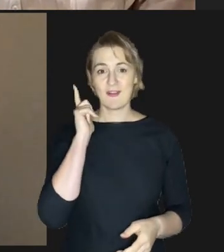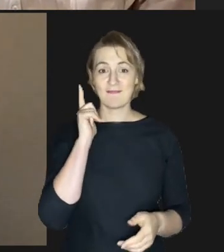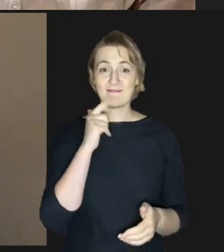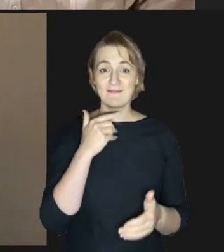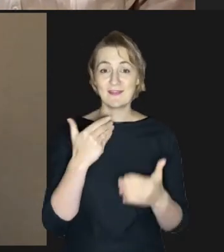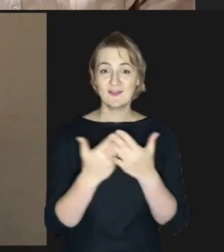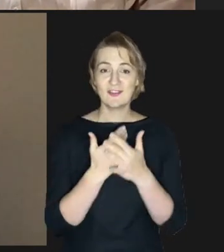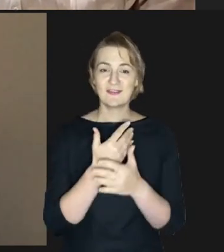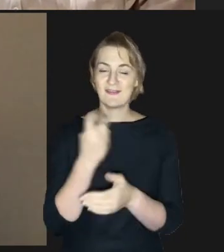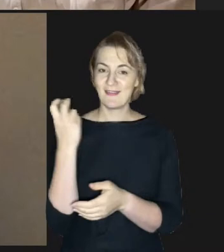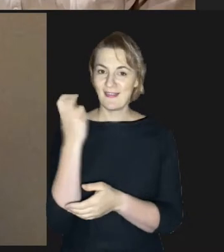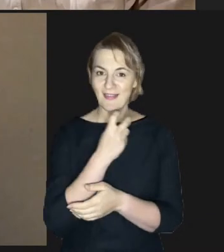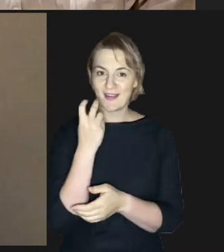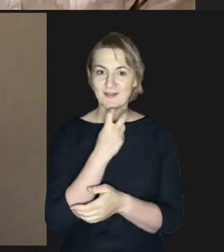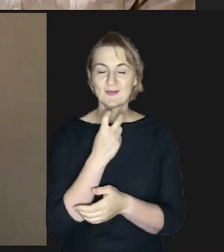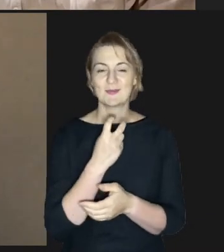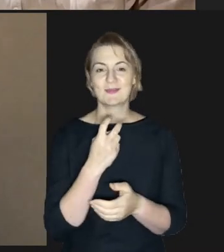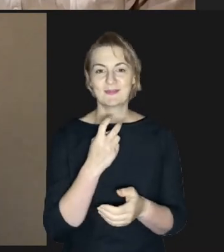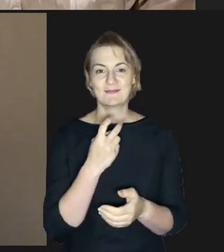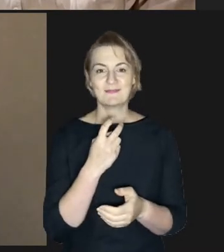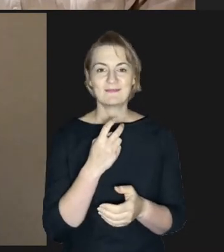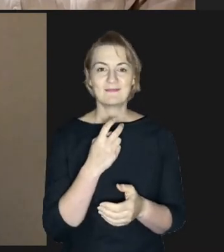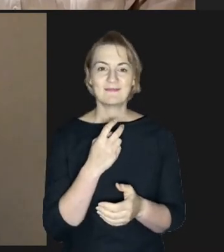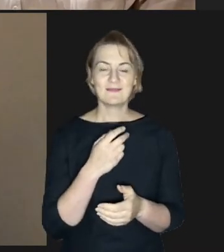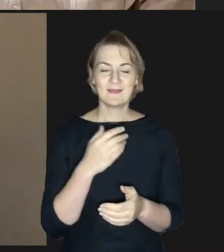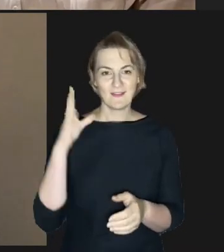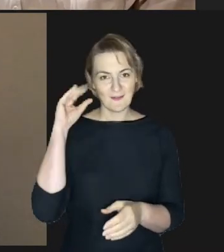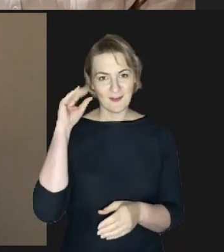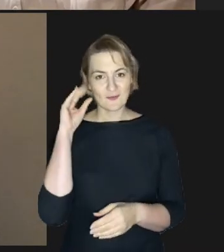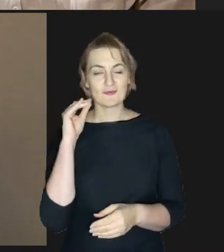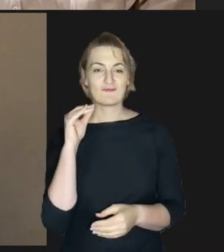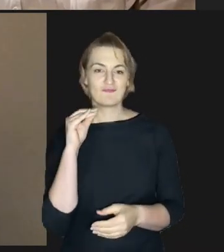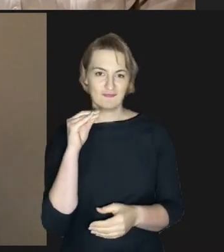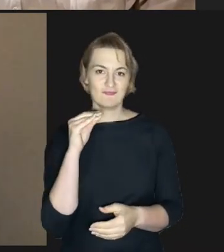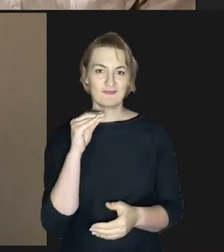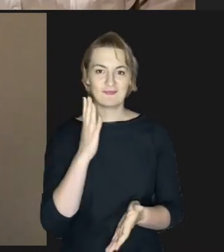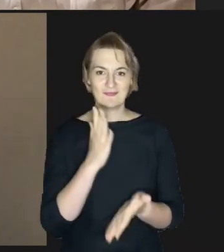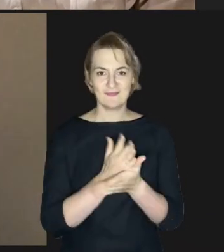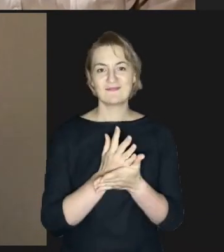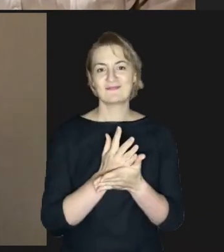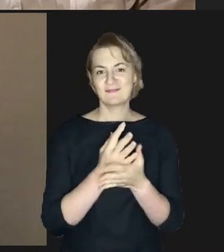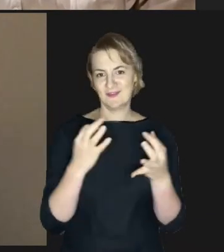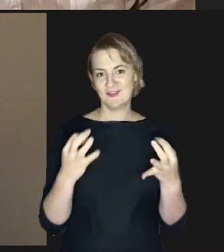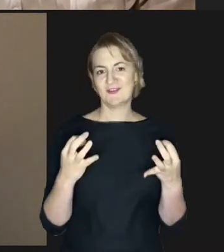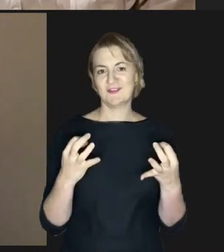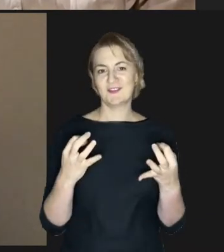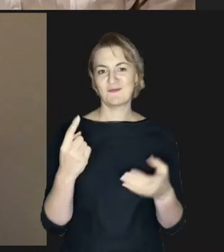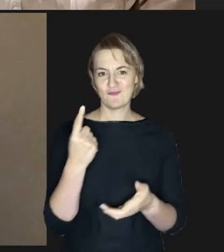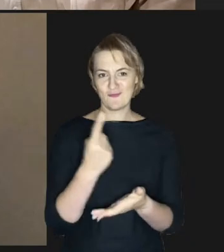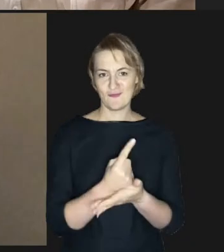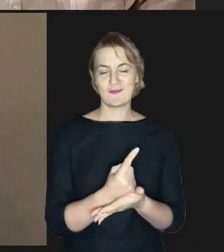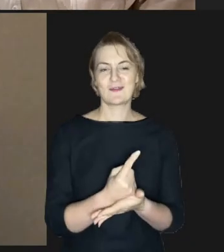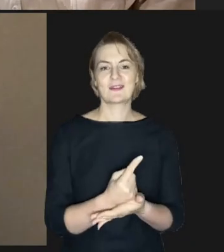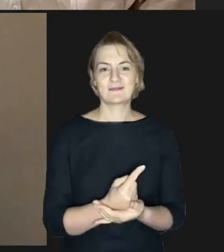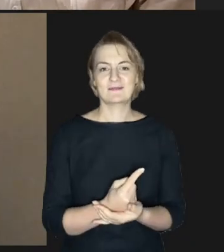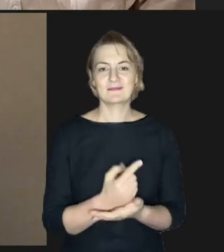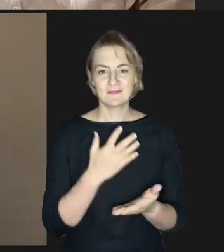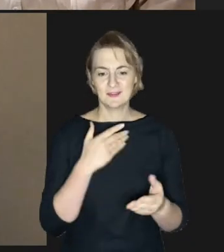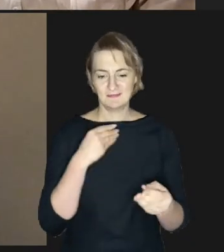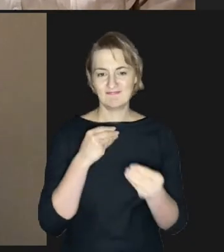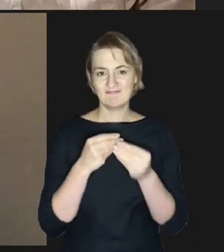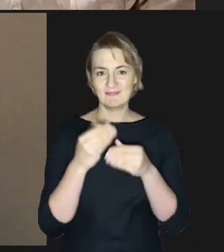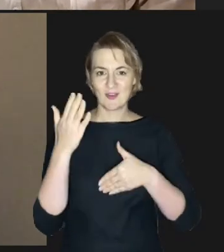na interesujący, niezwykle ciekawy wieczór. No i ten wieczór właśnie dobiega końca i